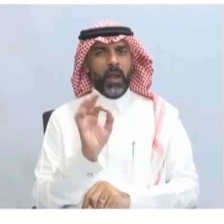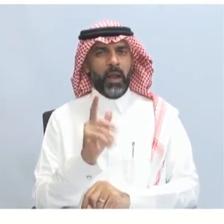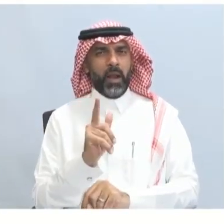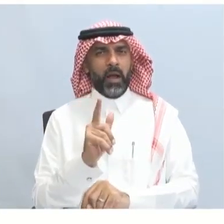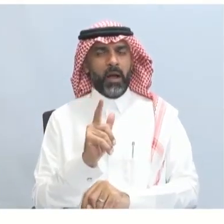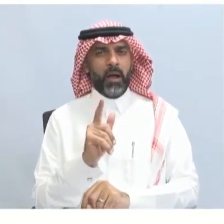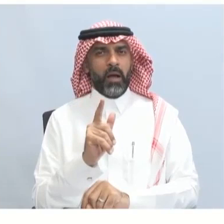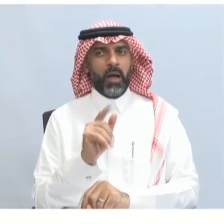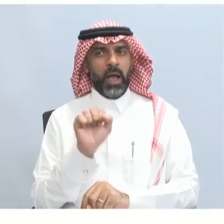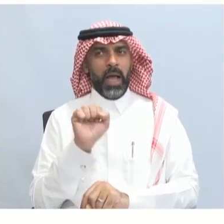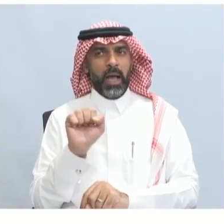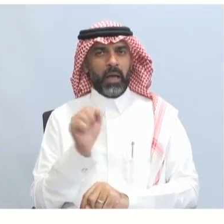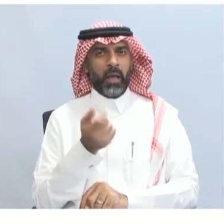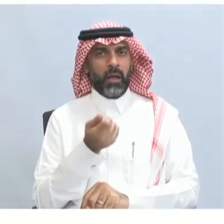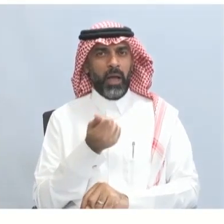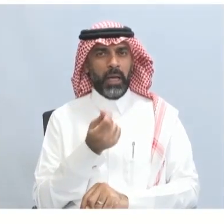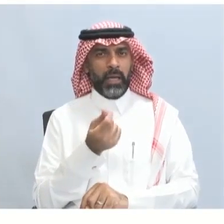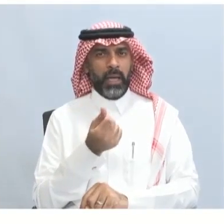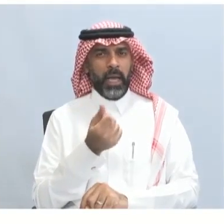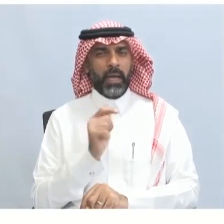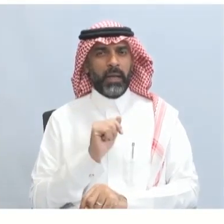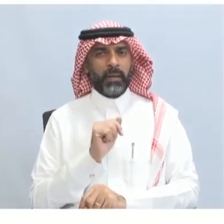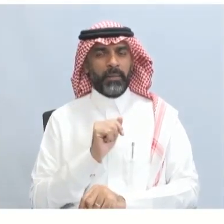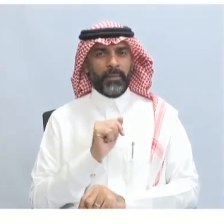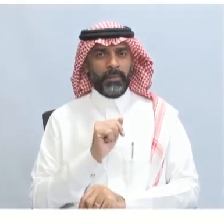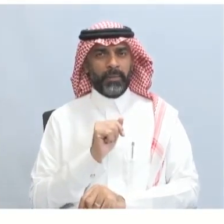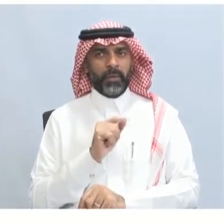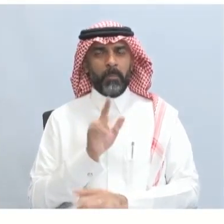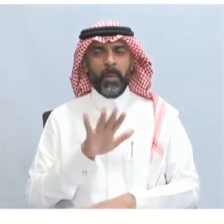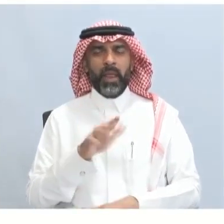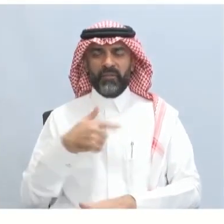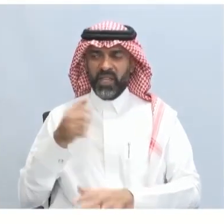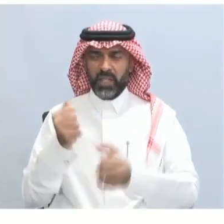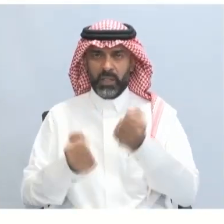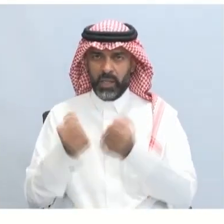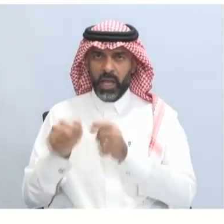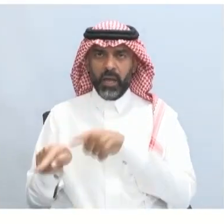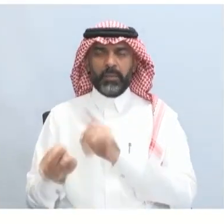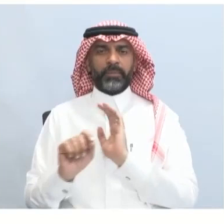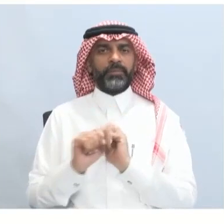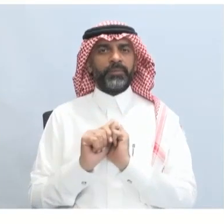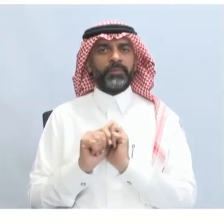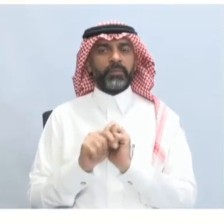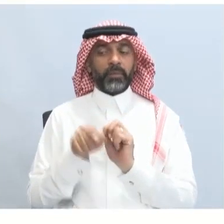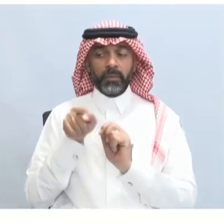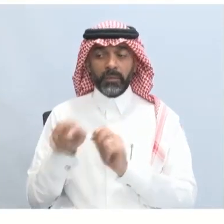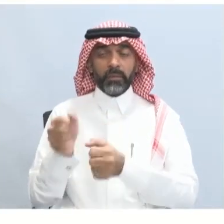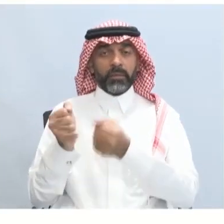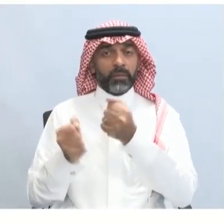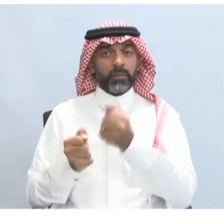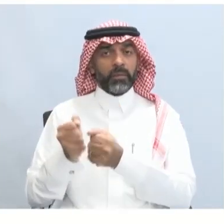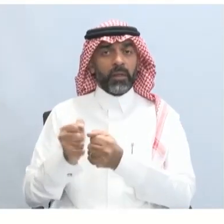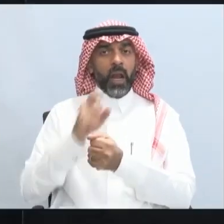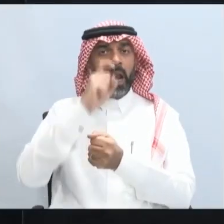في الحقوق العينيه في الحقوق العينيه هناك سياره هذه السياره لابد ان